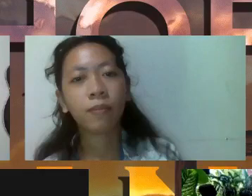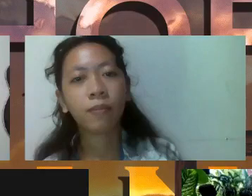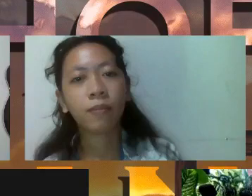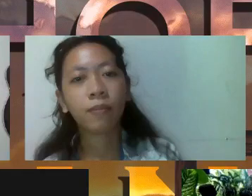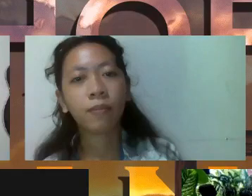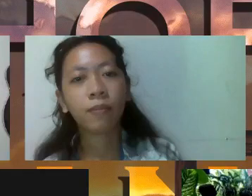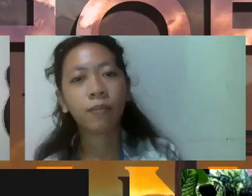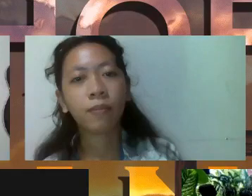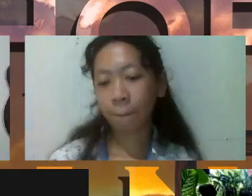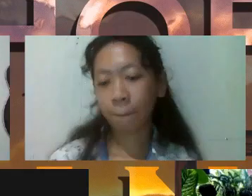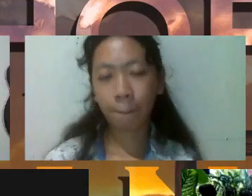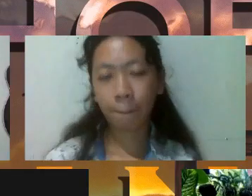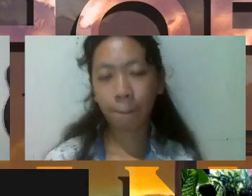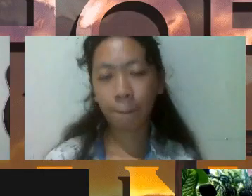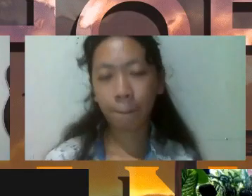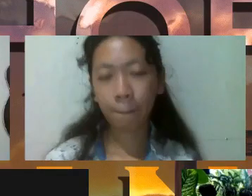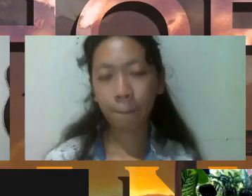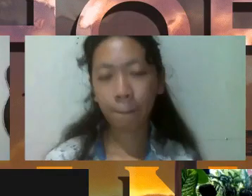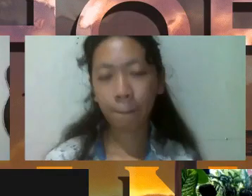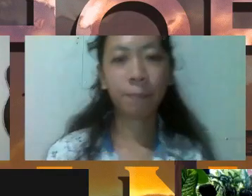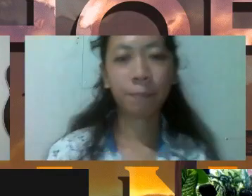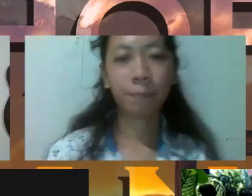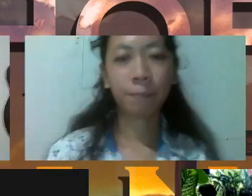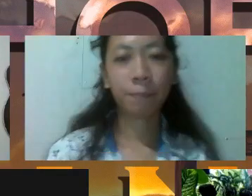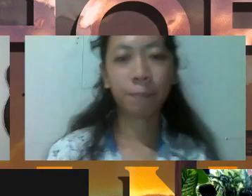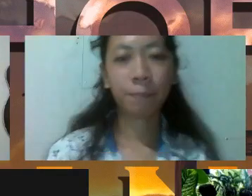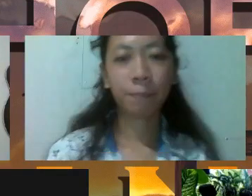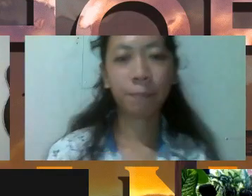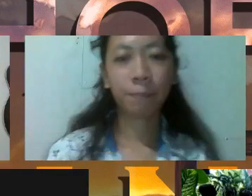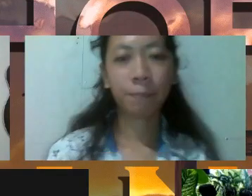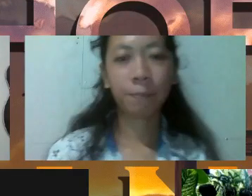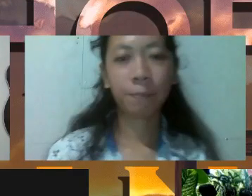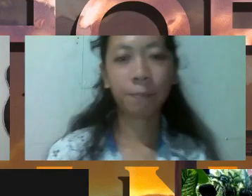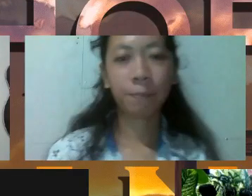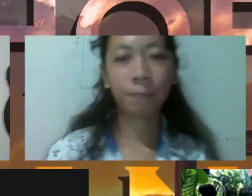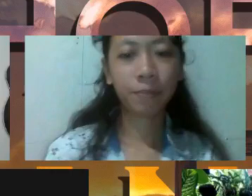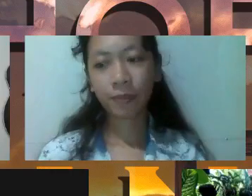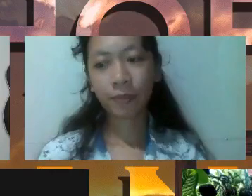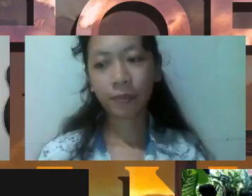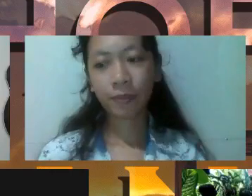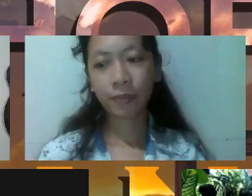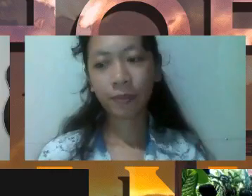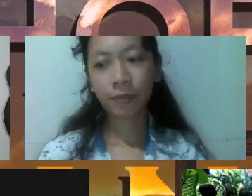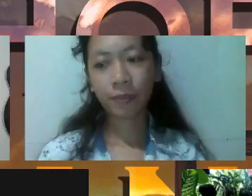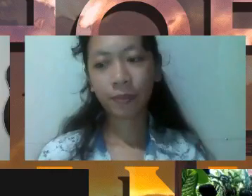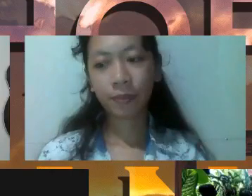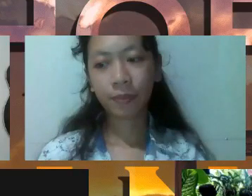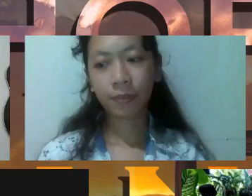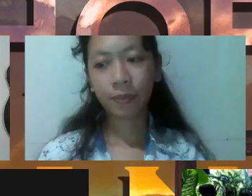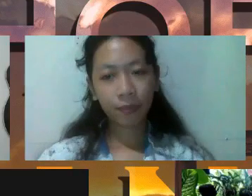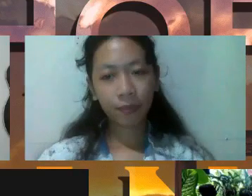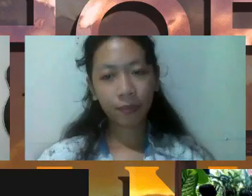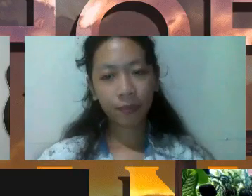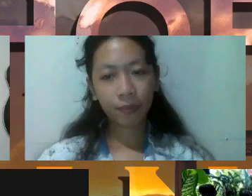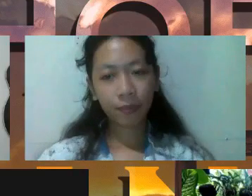October 22, 1844. Yun pong ending ko ng ating 2,300 days prophecy.